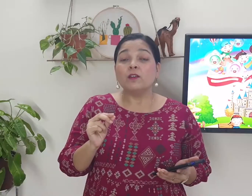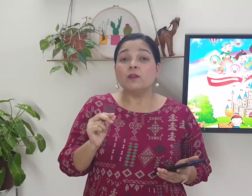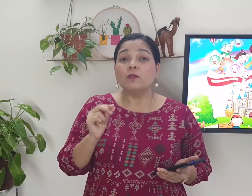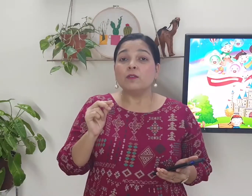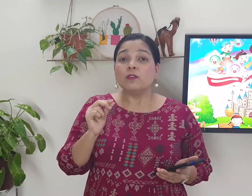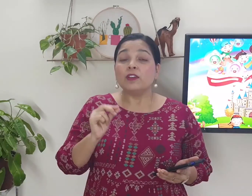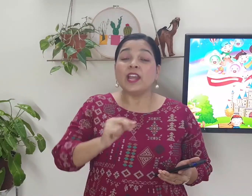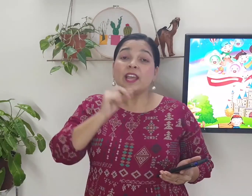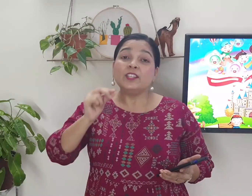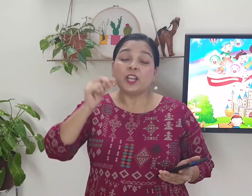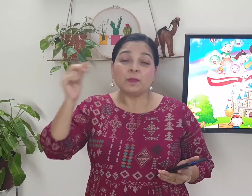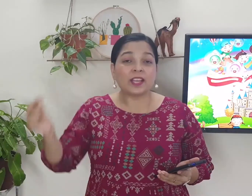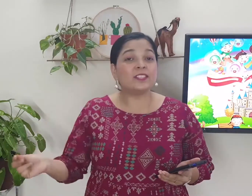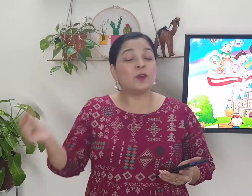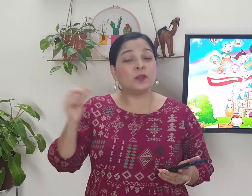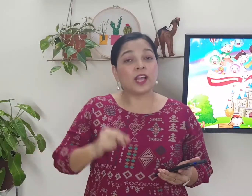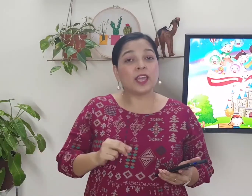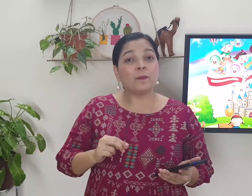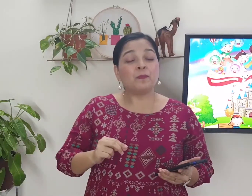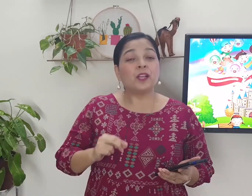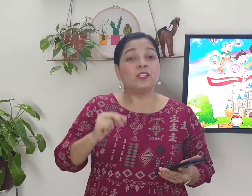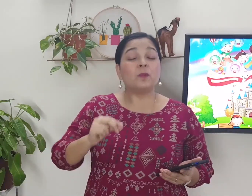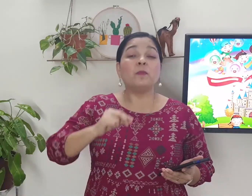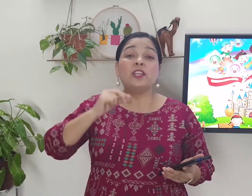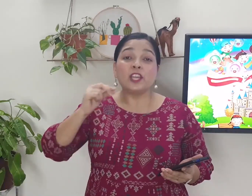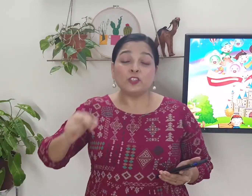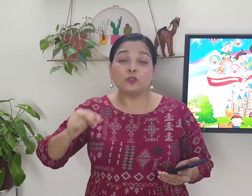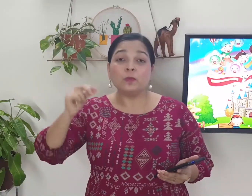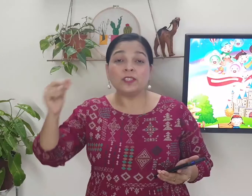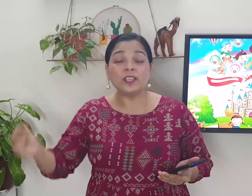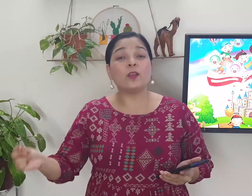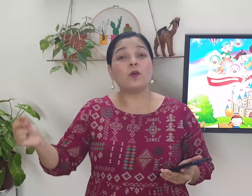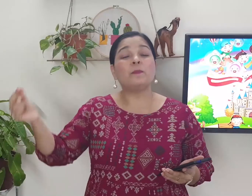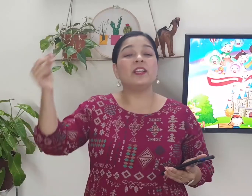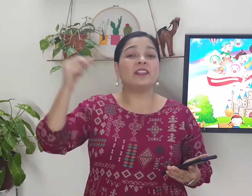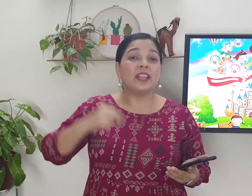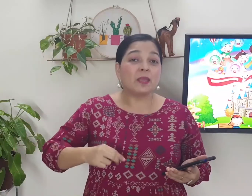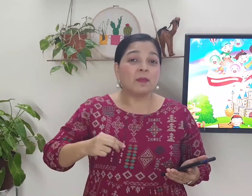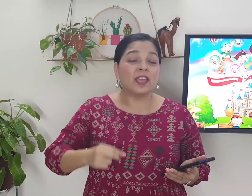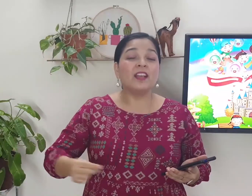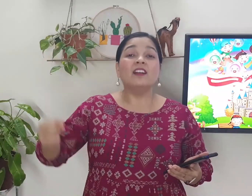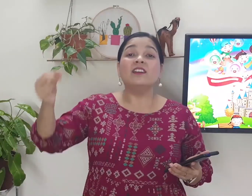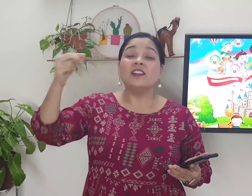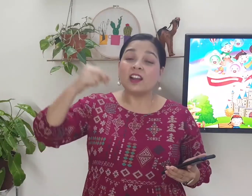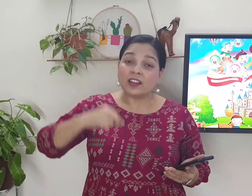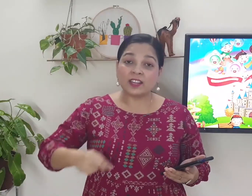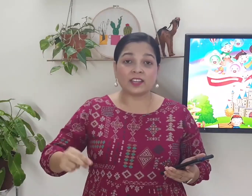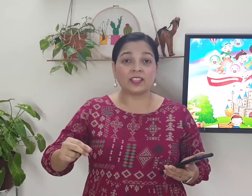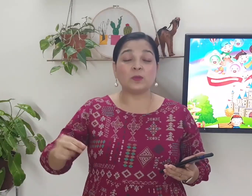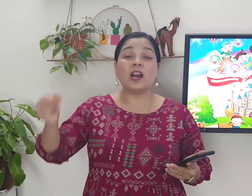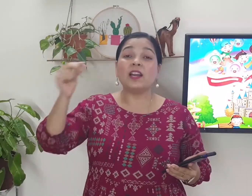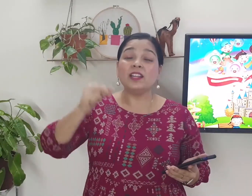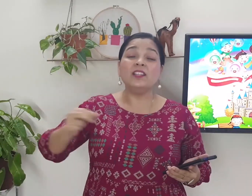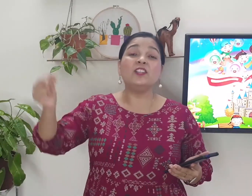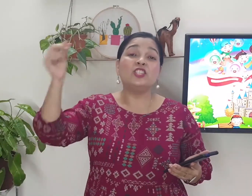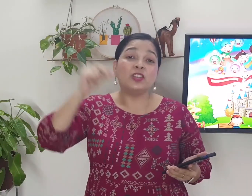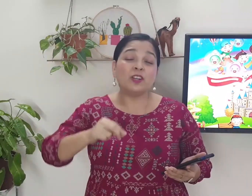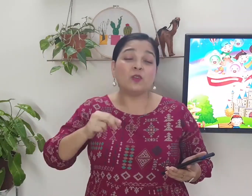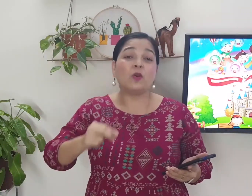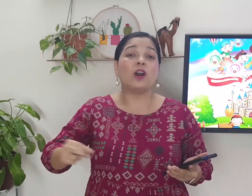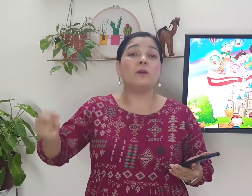आणि आपला नवीन जीवन कसं होतो? जेव्हा आपण येशू ख्रिस्ताला आपला प्रभू